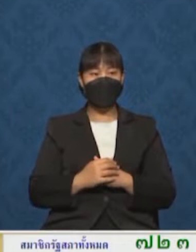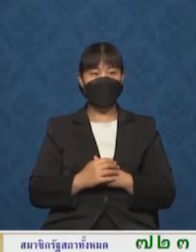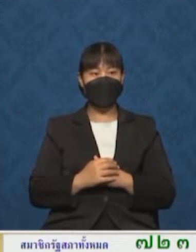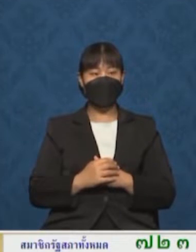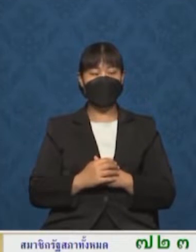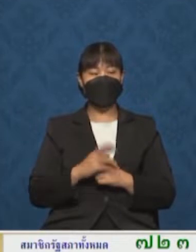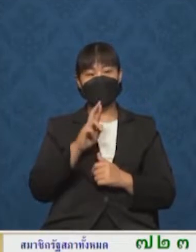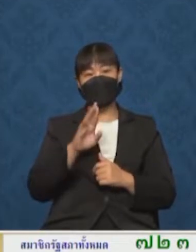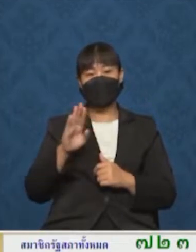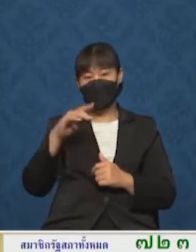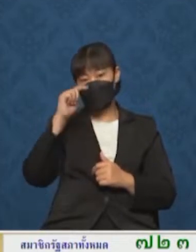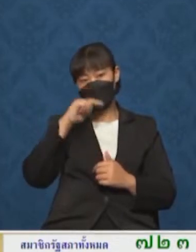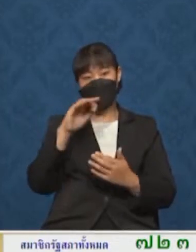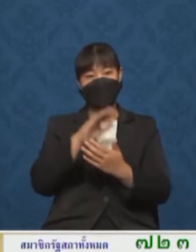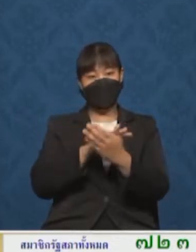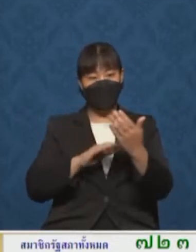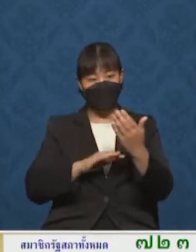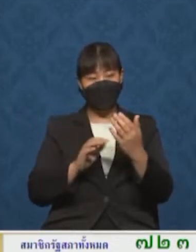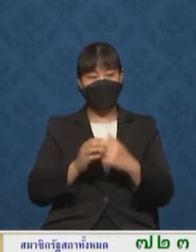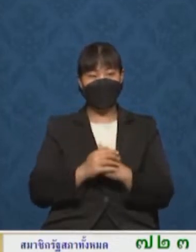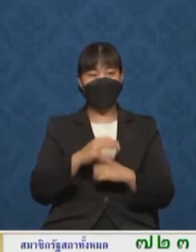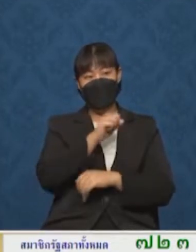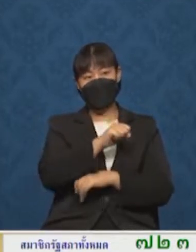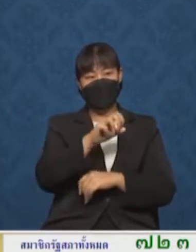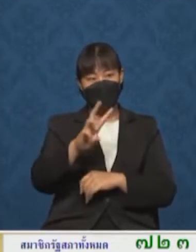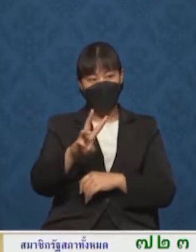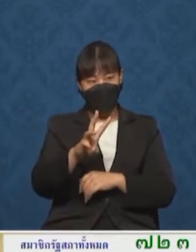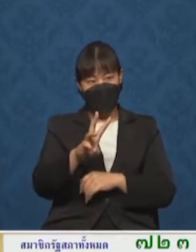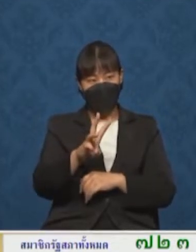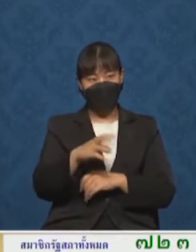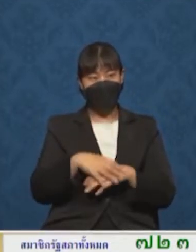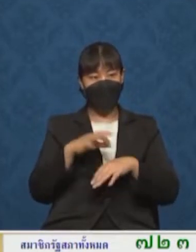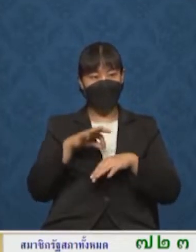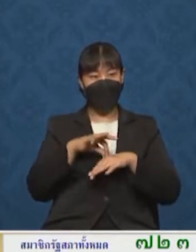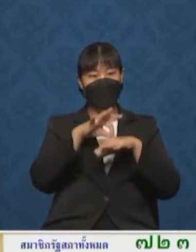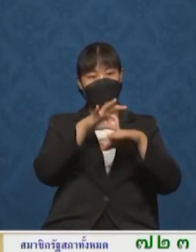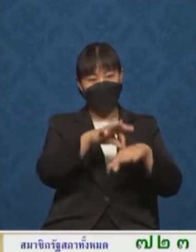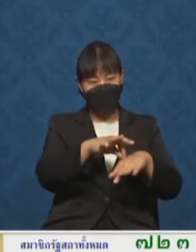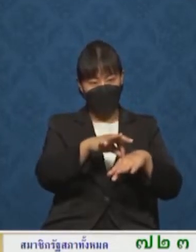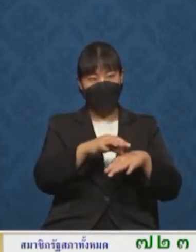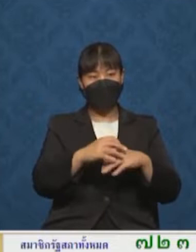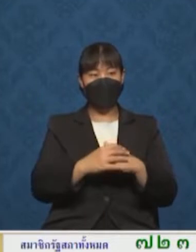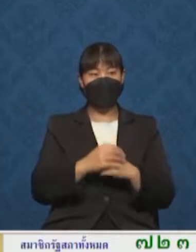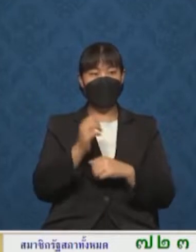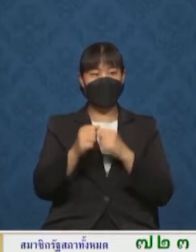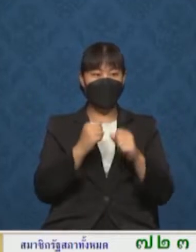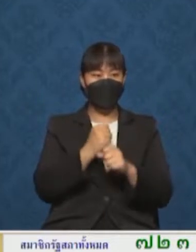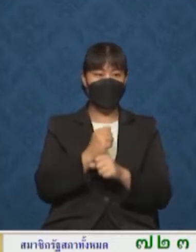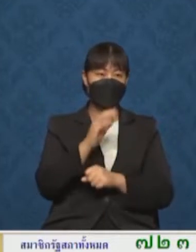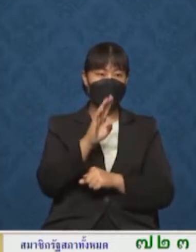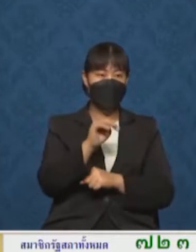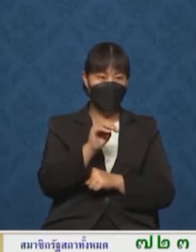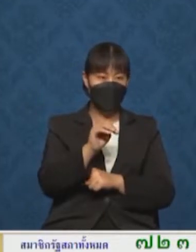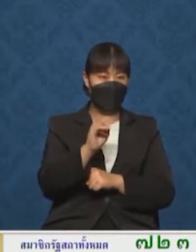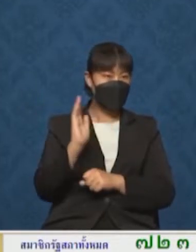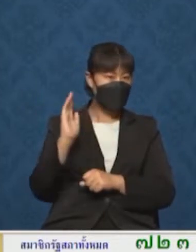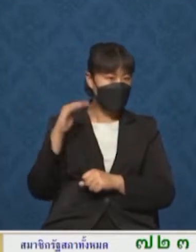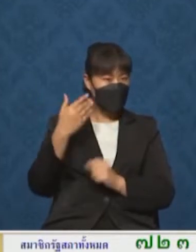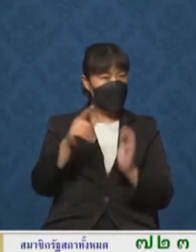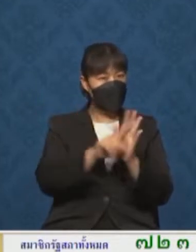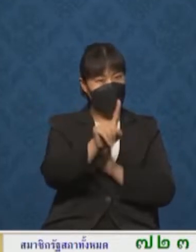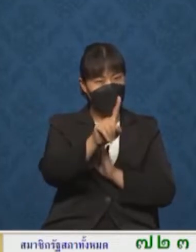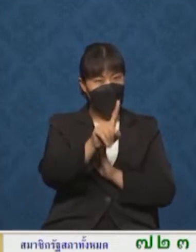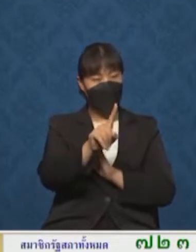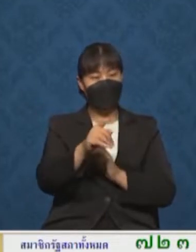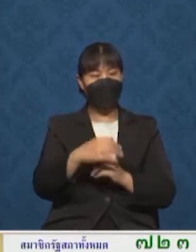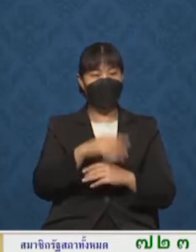บของประเทศไยการใช้วุธิธิิคส่วใหญ่มาจากการแก่งตงเคยมีครั้งหนึตอนหปี 40เลือกตั้งก็ครงเดวเทานั้นหลง